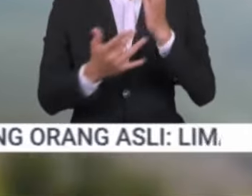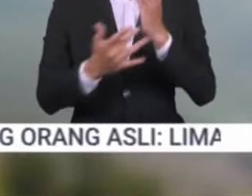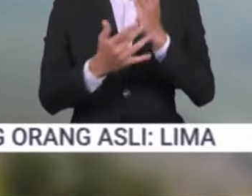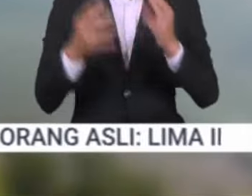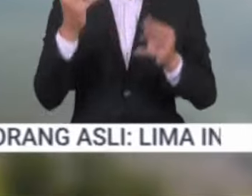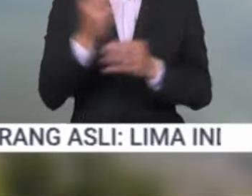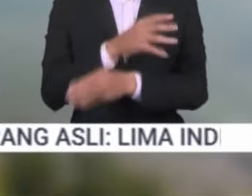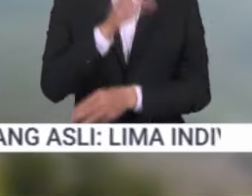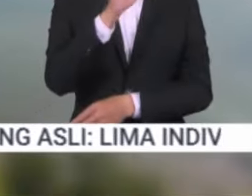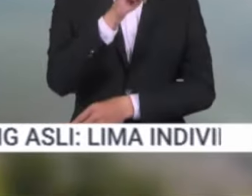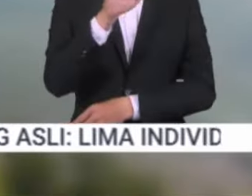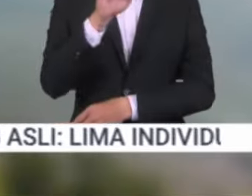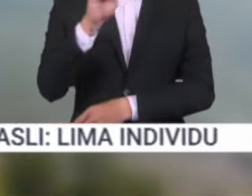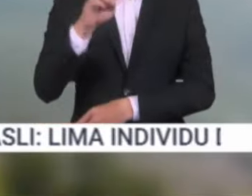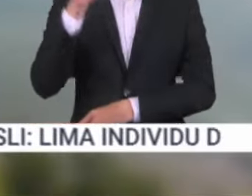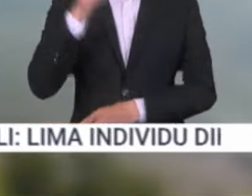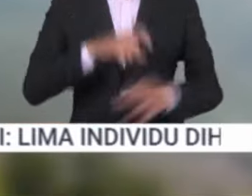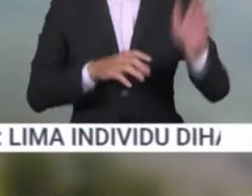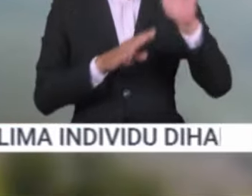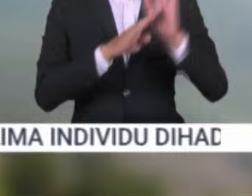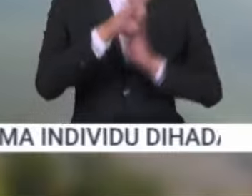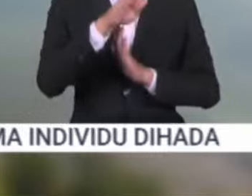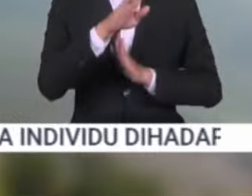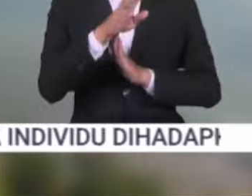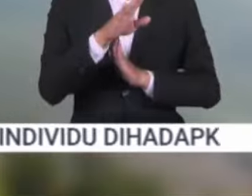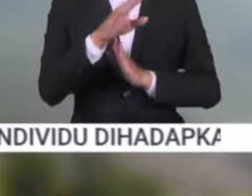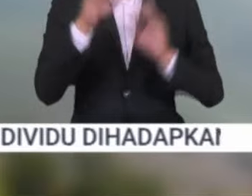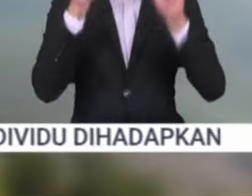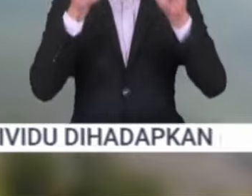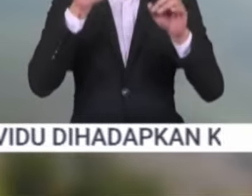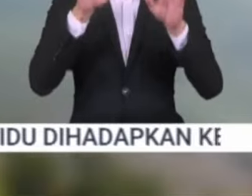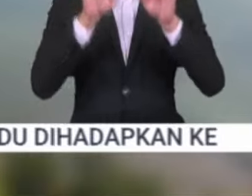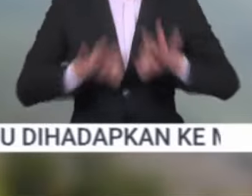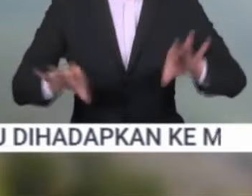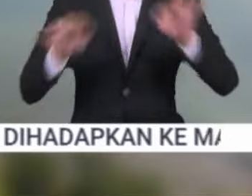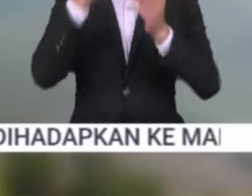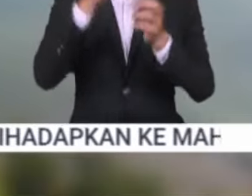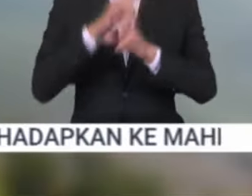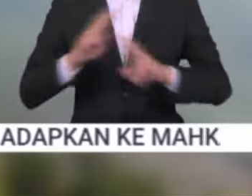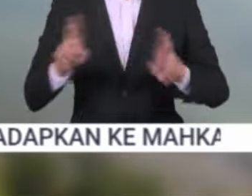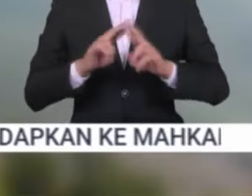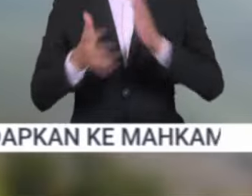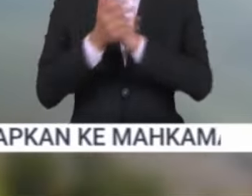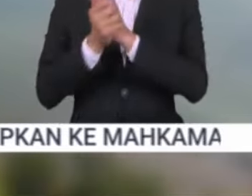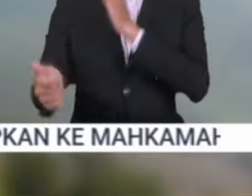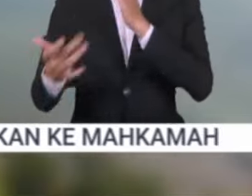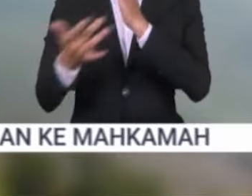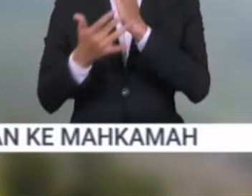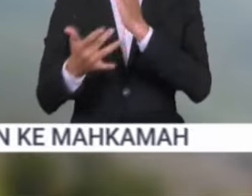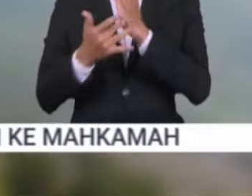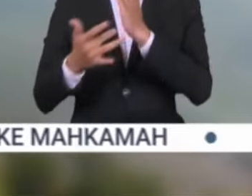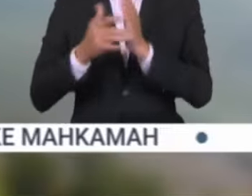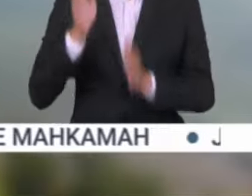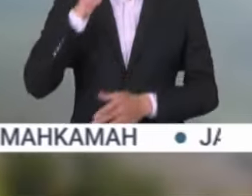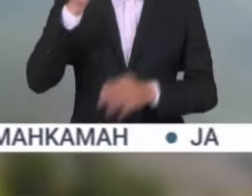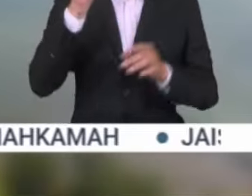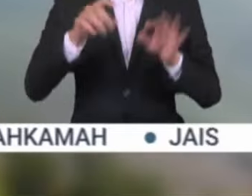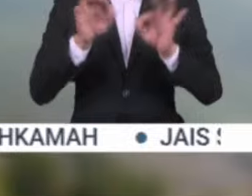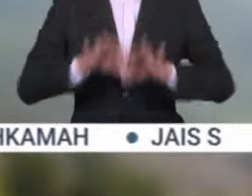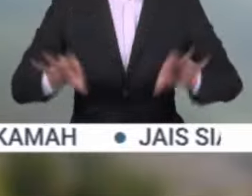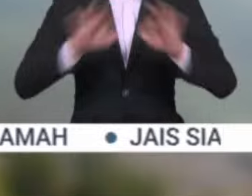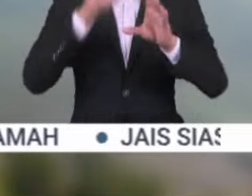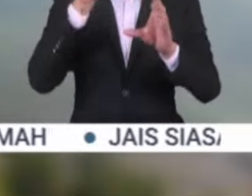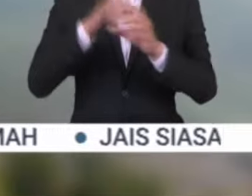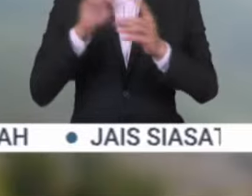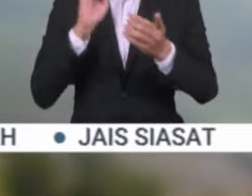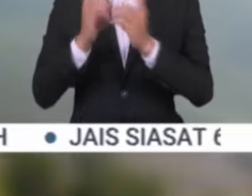kejuruteraan dan matematik STEM terus diperkasa. Pendidikan STEM penting bagi menyediakan kemahiran teknikal yang diperlukan dalam